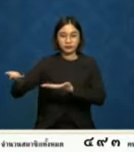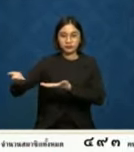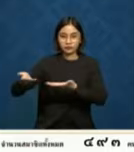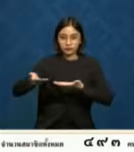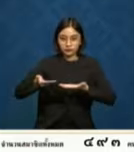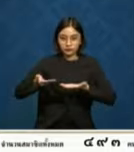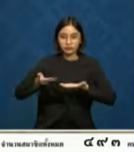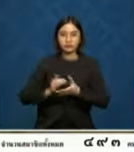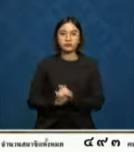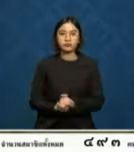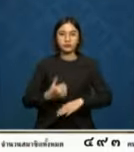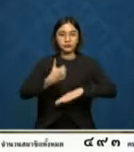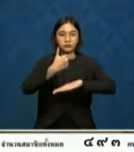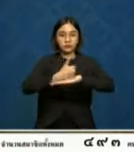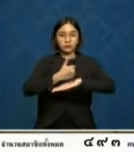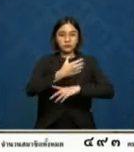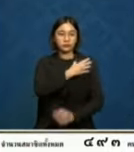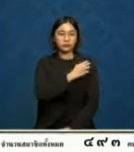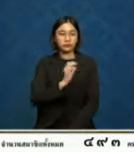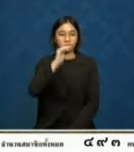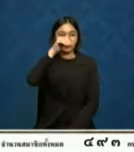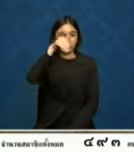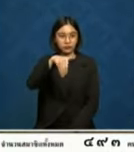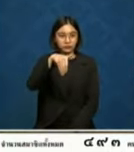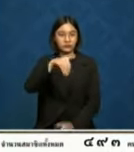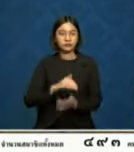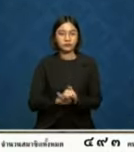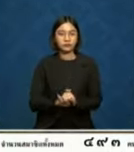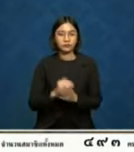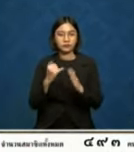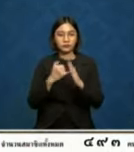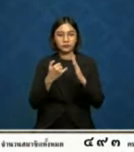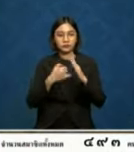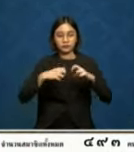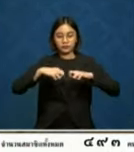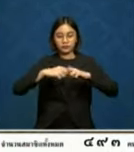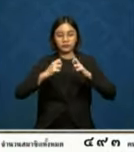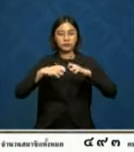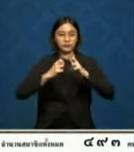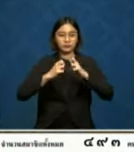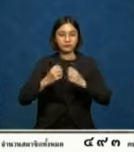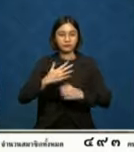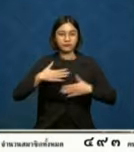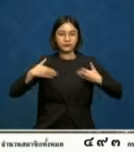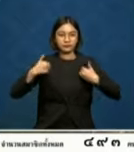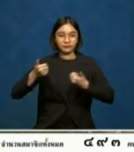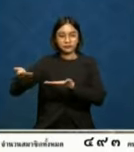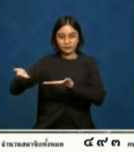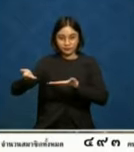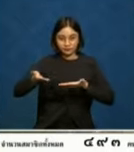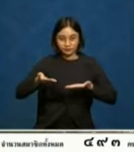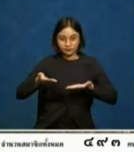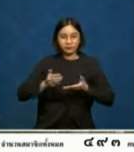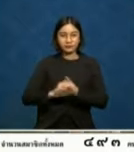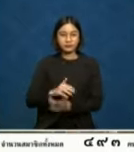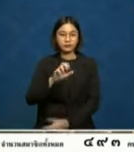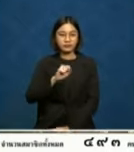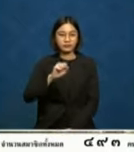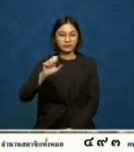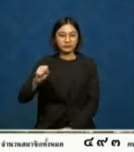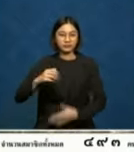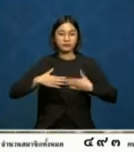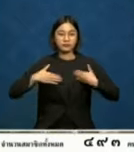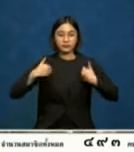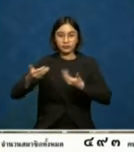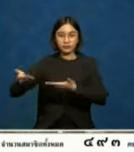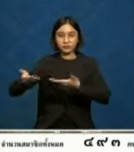รับเอ่อผู้บริหารเทศบาลสังขะนะครับจังหวัดสุรินทร์นะครับยินดีต้อนรับนะครับสาวุแทนราษฎรยิน